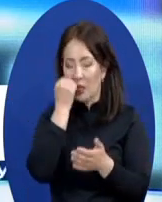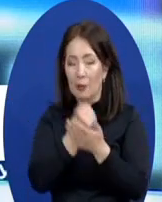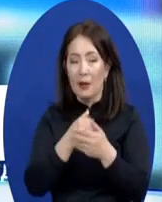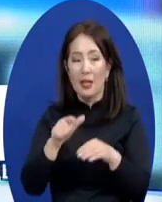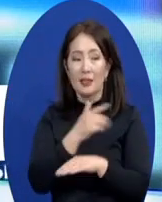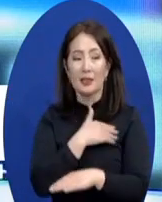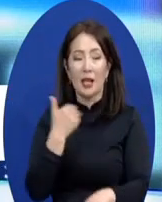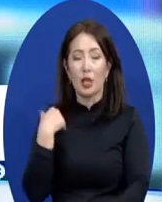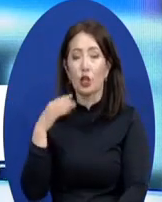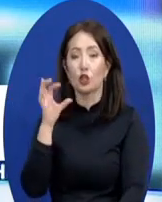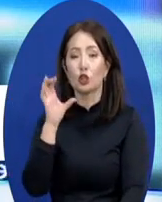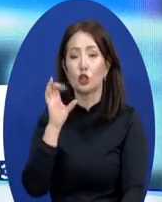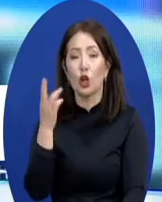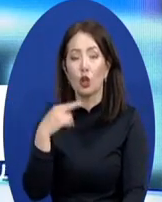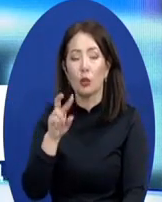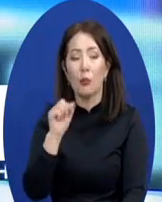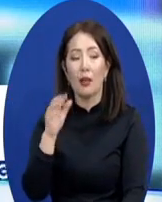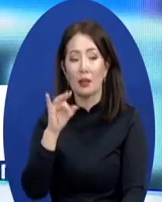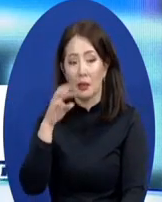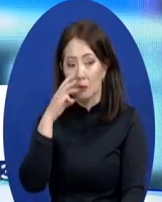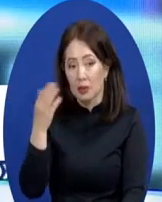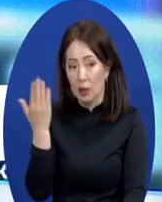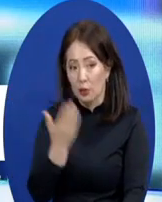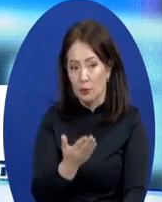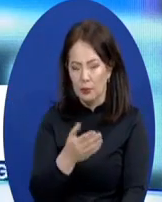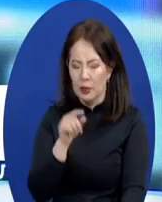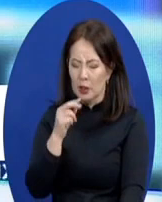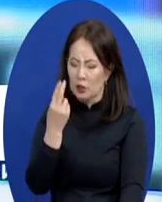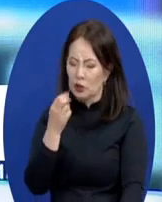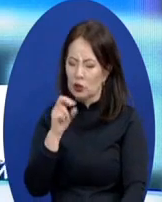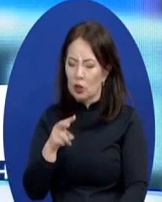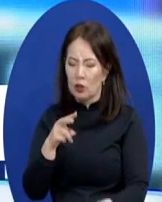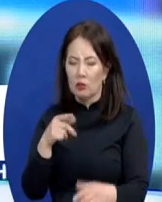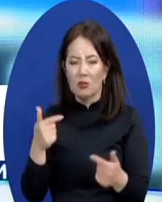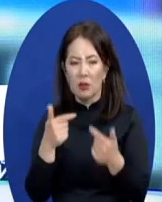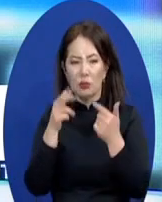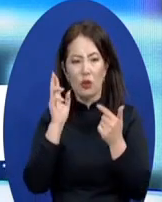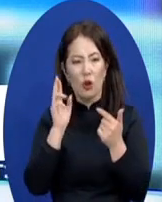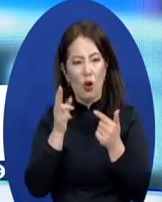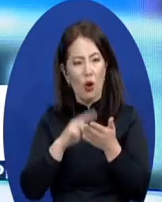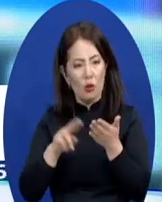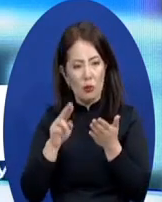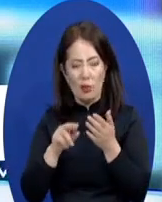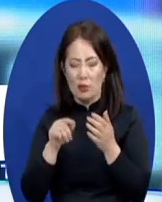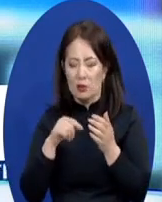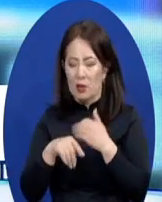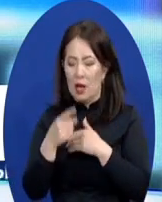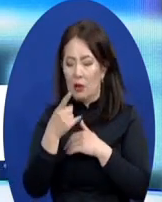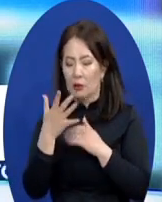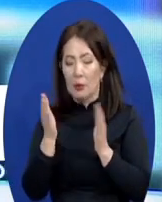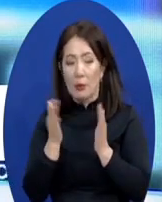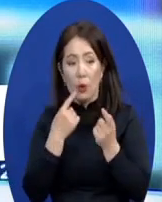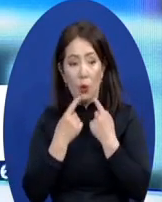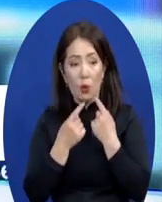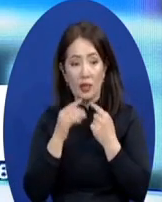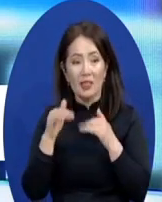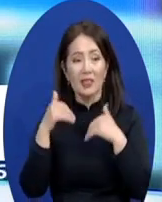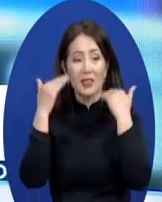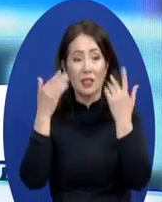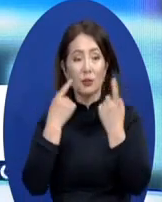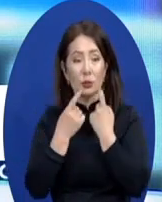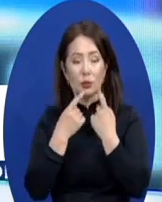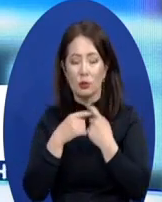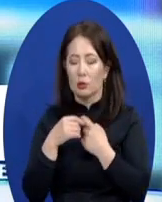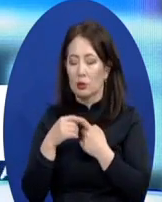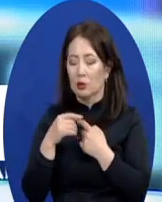дарга Содбаатар мэдээллээ. Нэгдсэн улсын байгууллагын цөлжилттэй тэмцэх конвенцийн талуудын 15 дугаар бага хурал за дээд хэмжээний